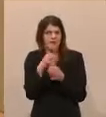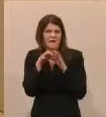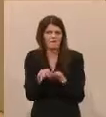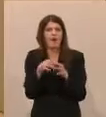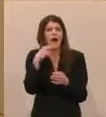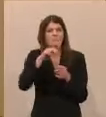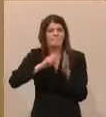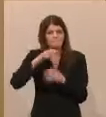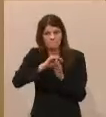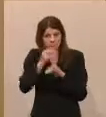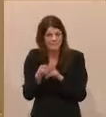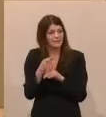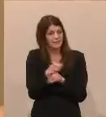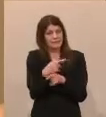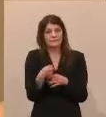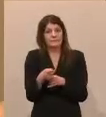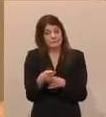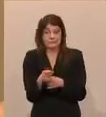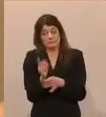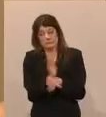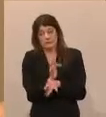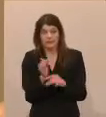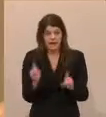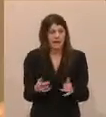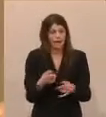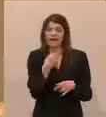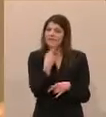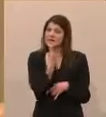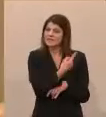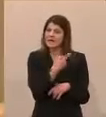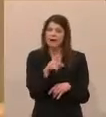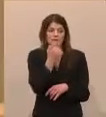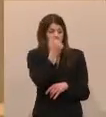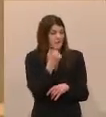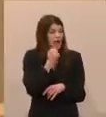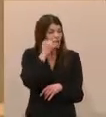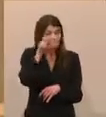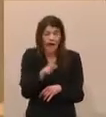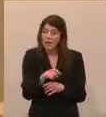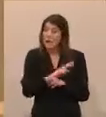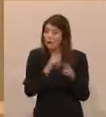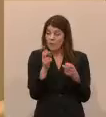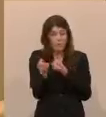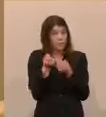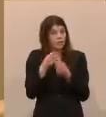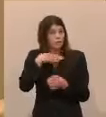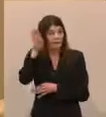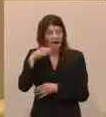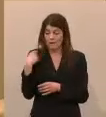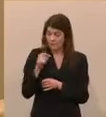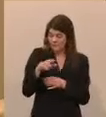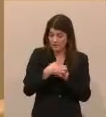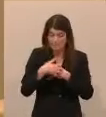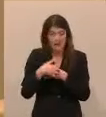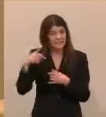Pilz belasten. Darin ist notiert, wie Pilz als Privatmann ohne politisches Mandat am 12. März